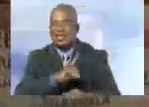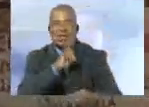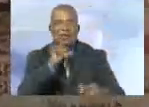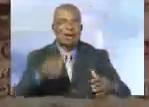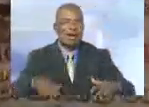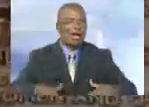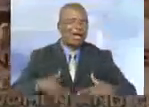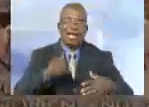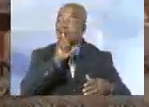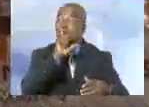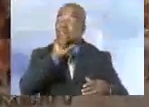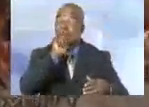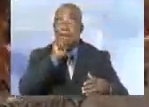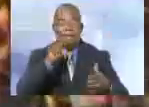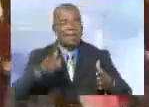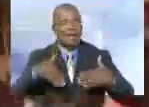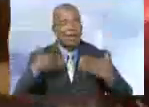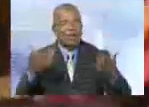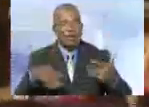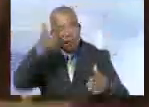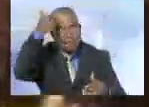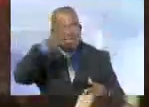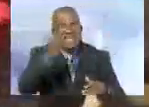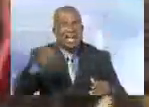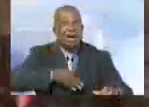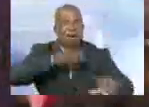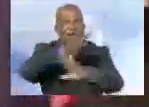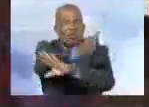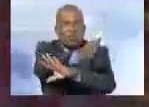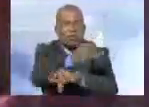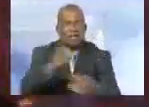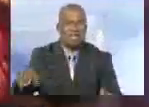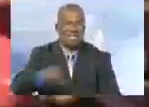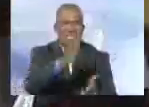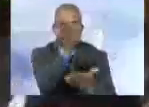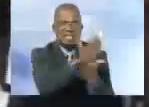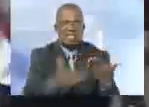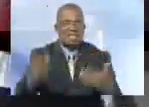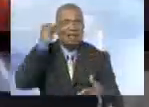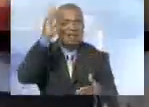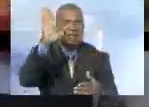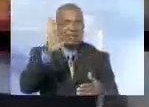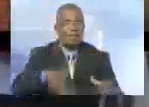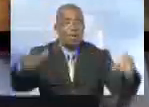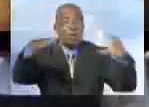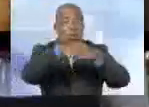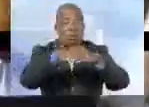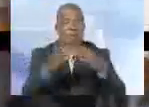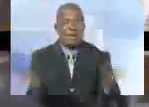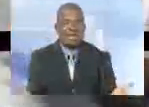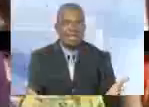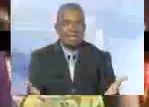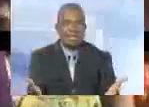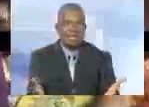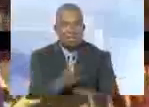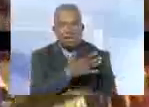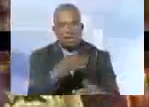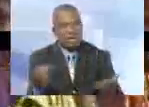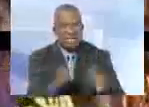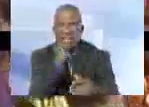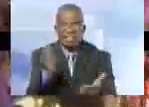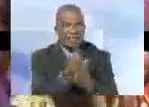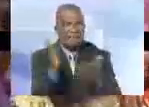également répondu présent à l'appel de la campagne internationale One Billion Rising, lancée par l'auteur de la célèbre pièce Les Monologues du Vagin